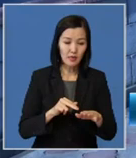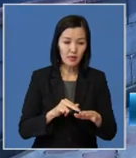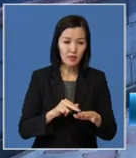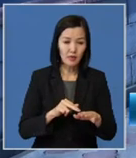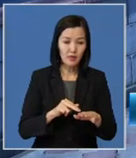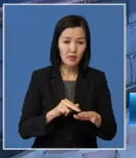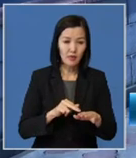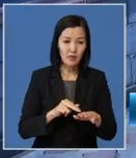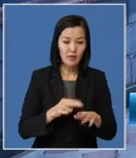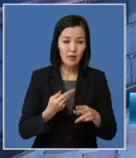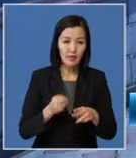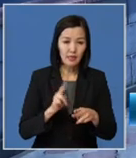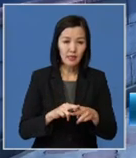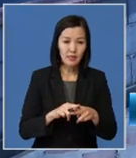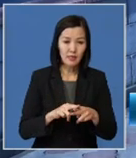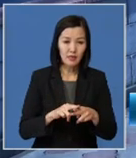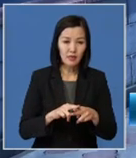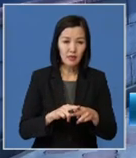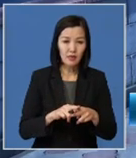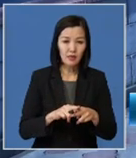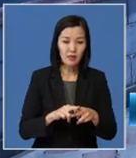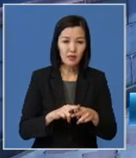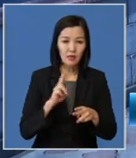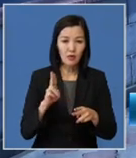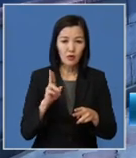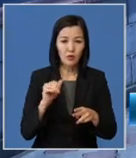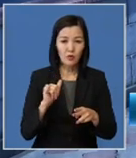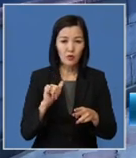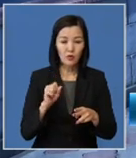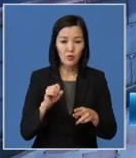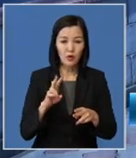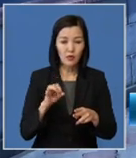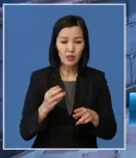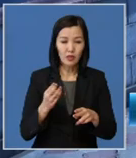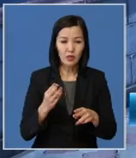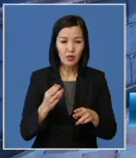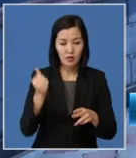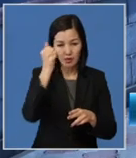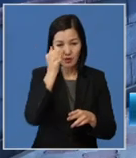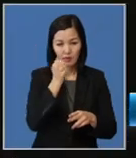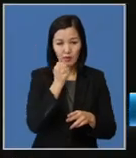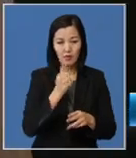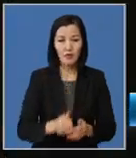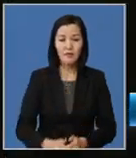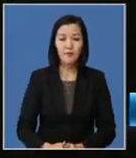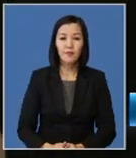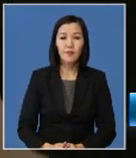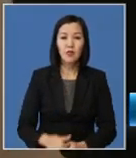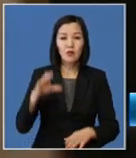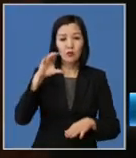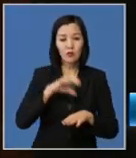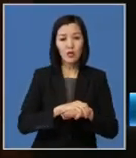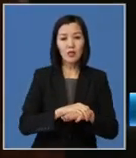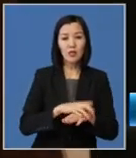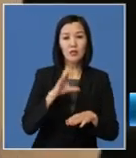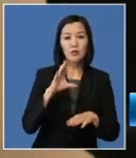қызметкерлеріне, әсіресе мына ішіндегі Күдебаев Қуаныш Қанатұлына көп рахметімізді айтамыз. Қолға түскендер Сөгет